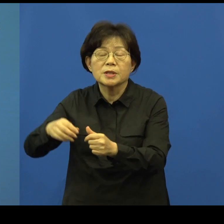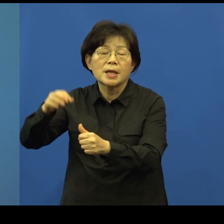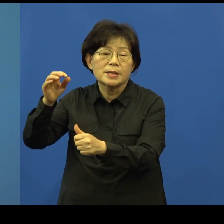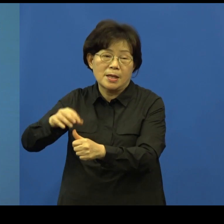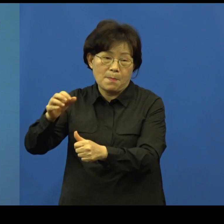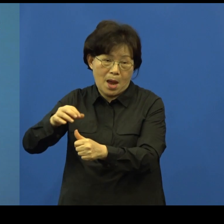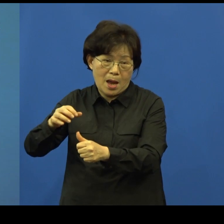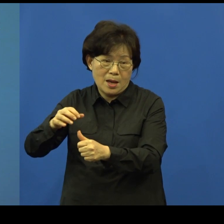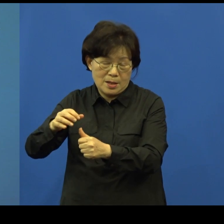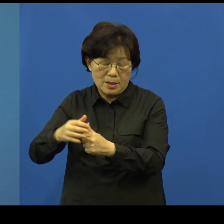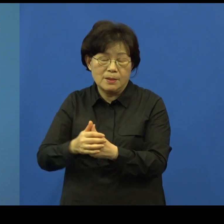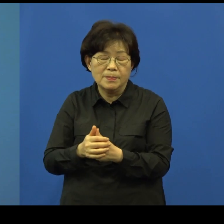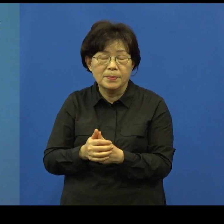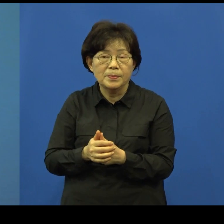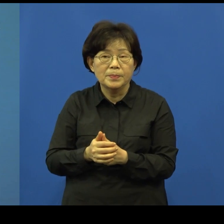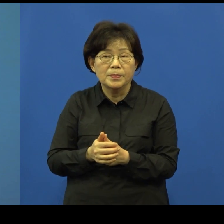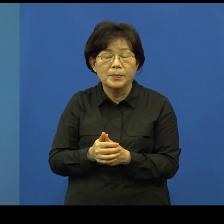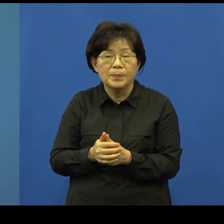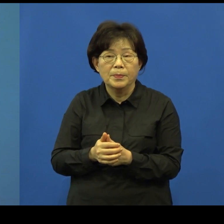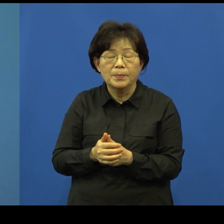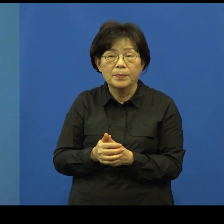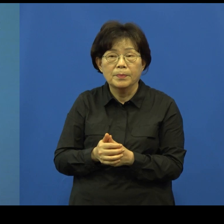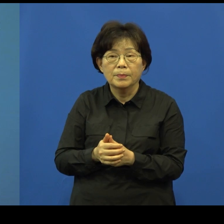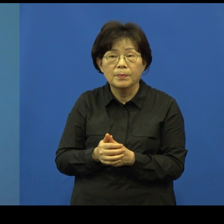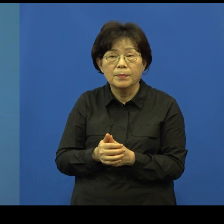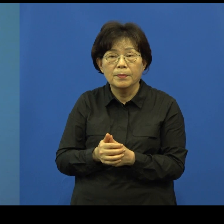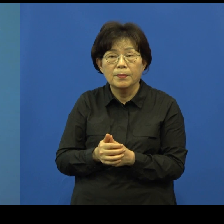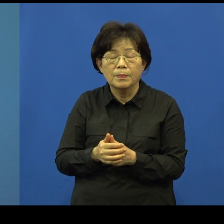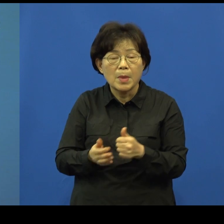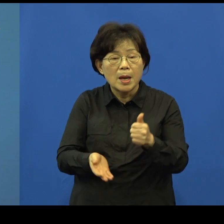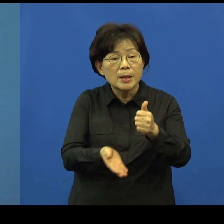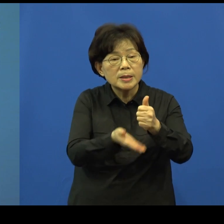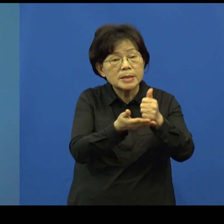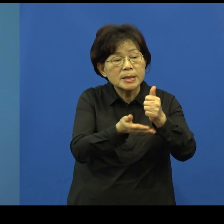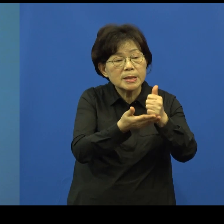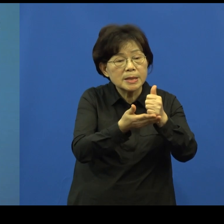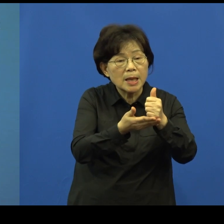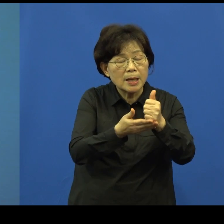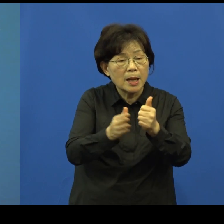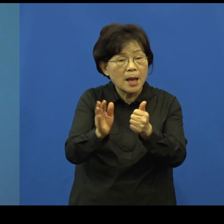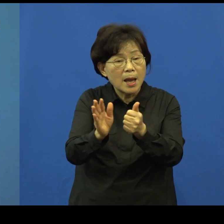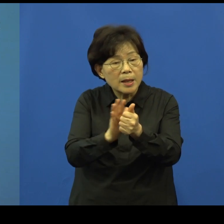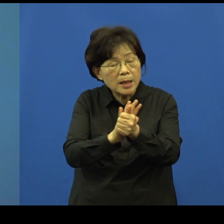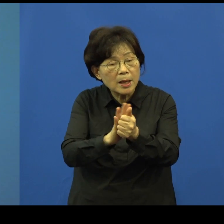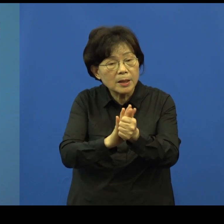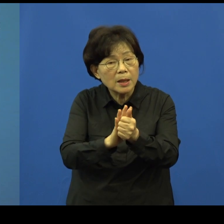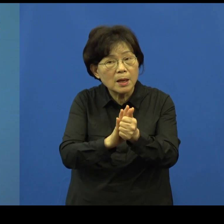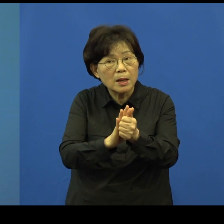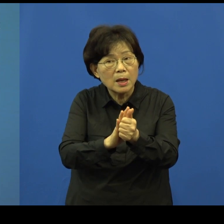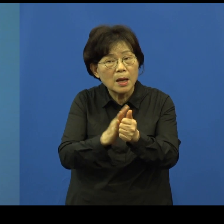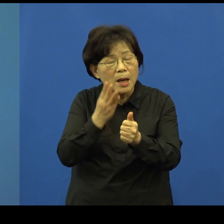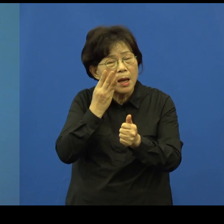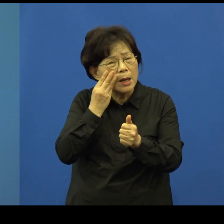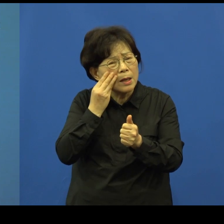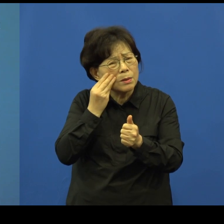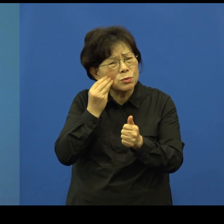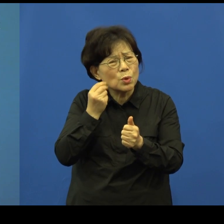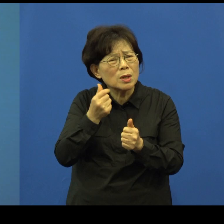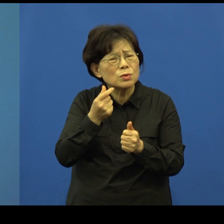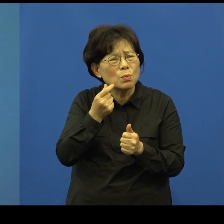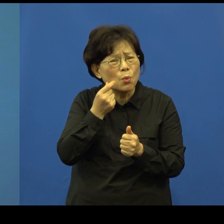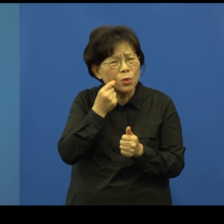칭찬을 먼저 하는 거예요. 여러분, 우리가 이 칭찬에 격려에 익숙하지 않아요. 이것도 좀